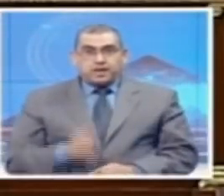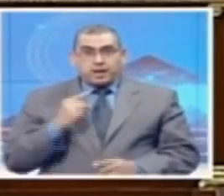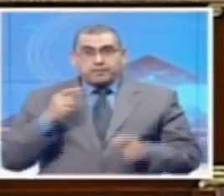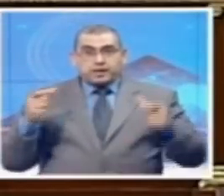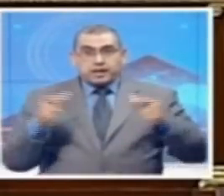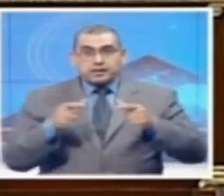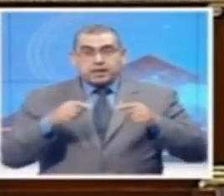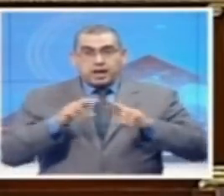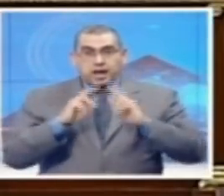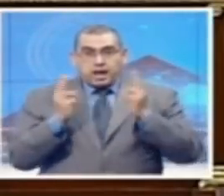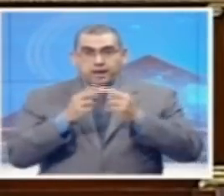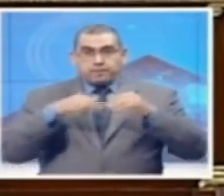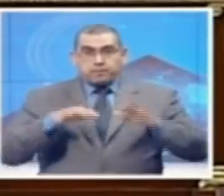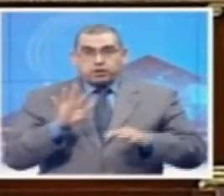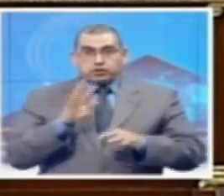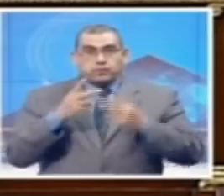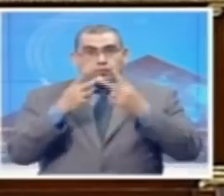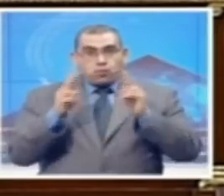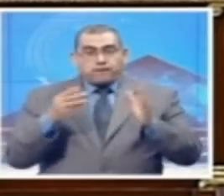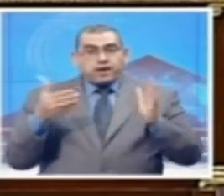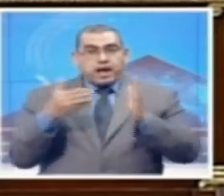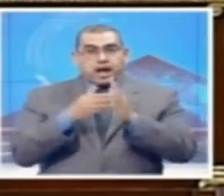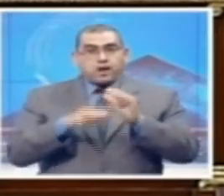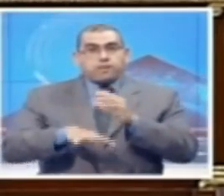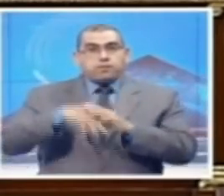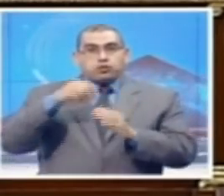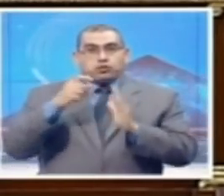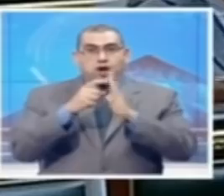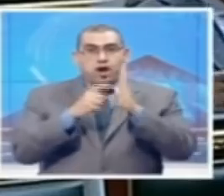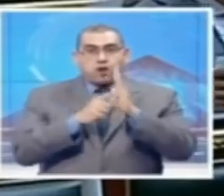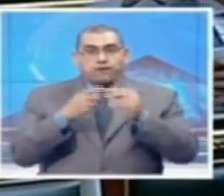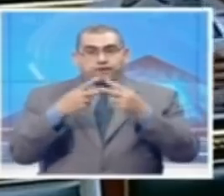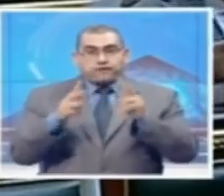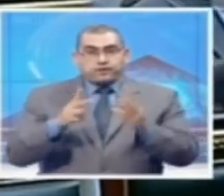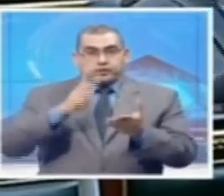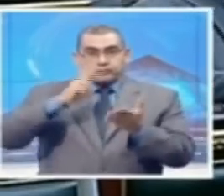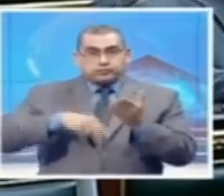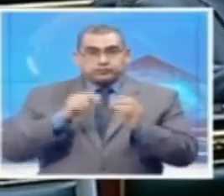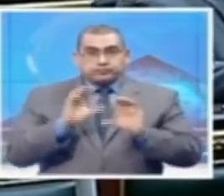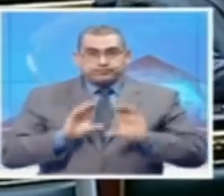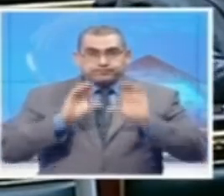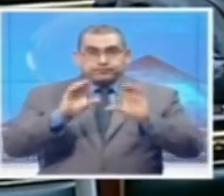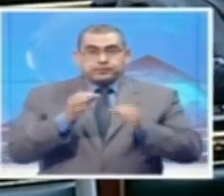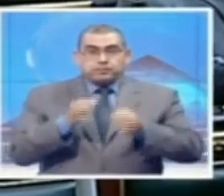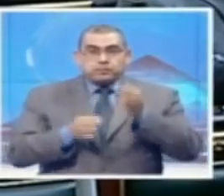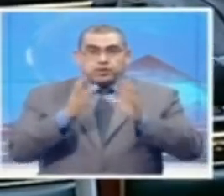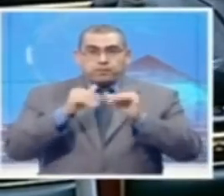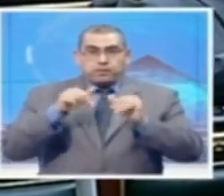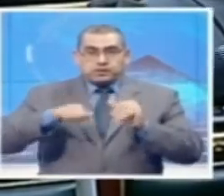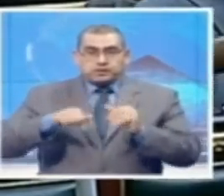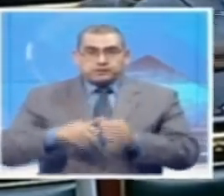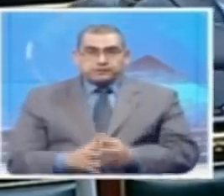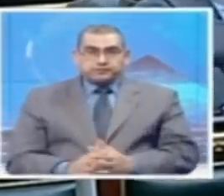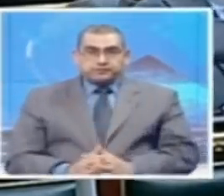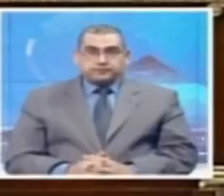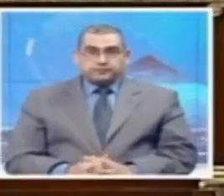خلال جلسته العامة مجلس النواب يوافق نهائيا على مشروع قانون بفتح اعتماد إضافي بالموازنة العامة